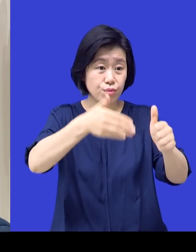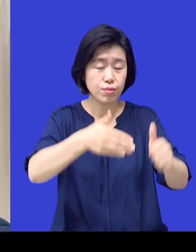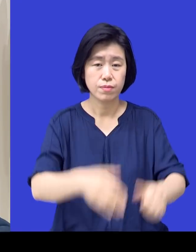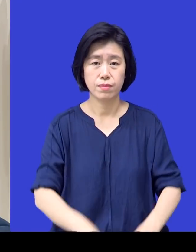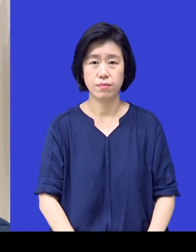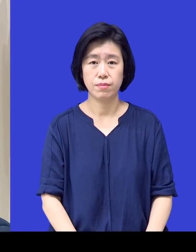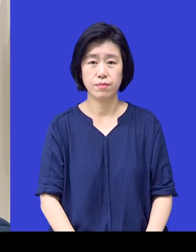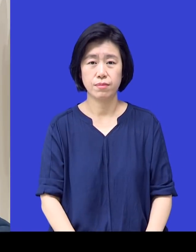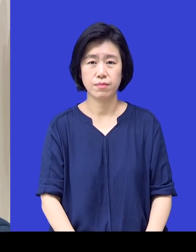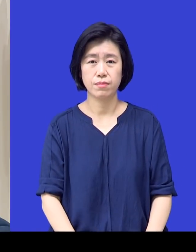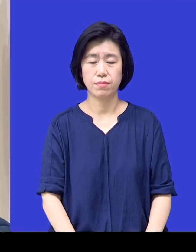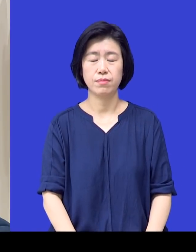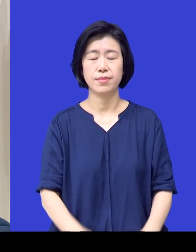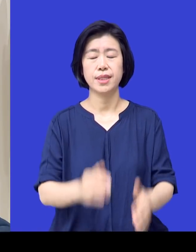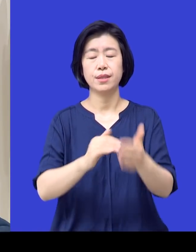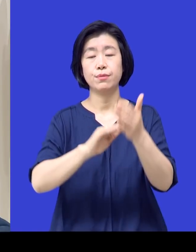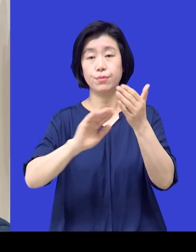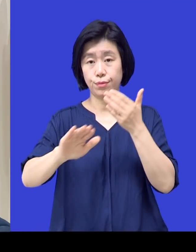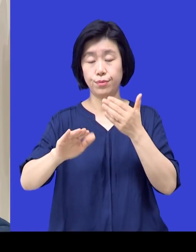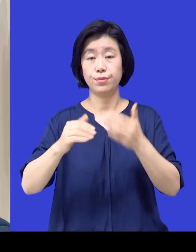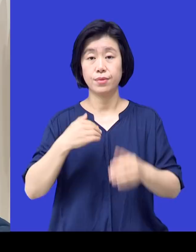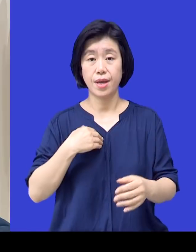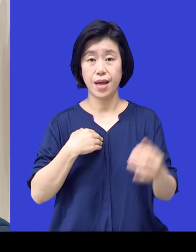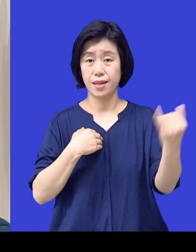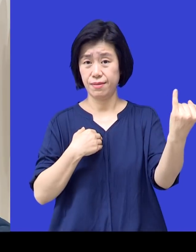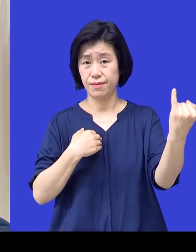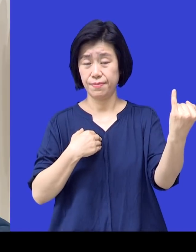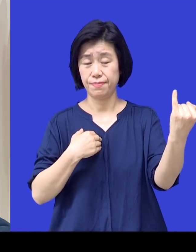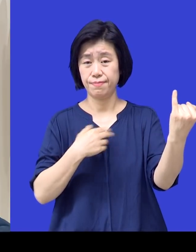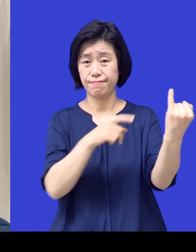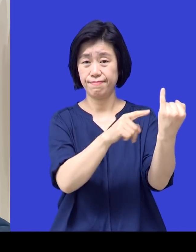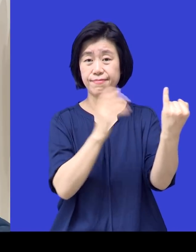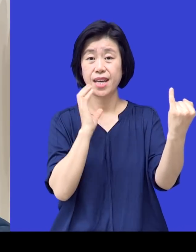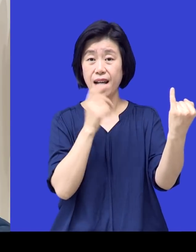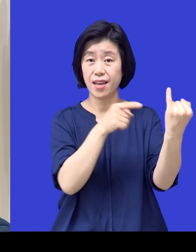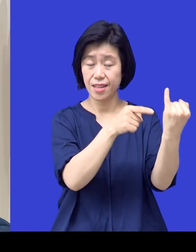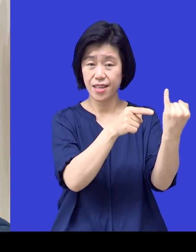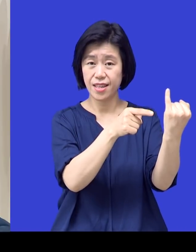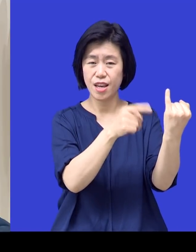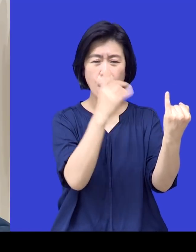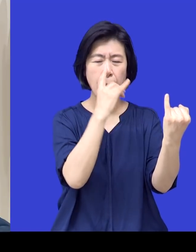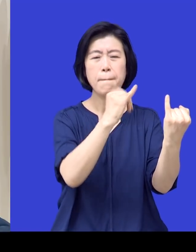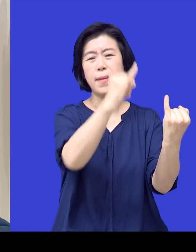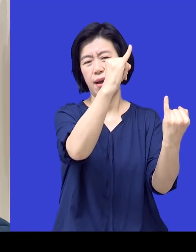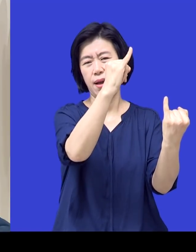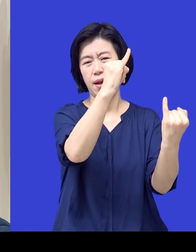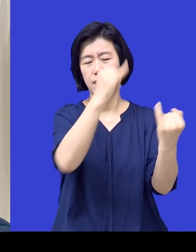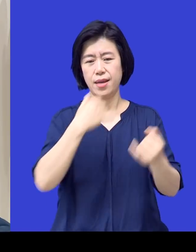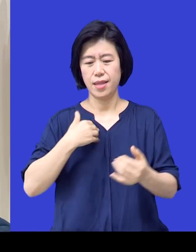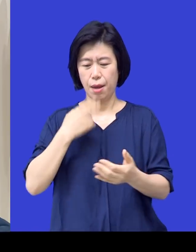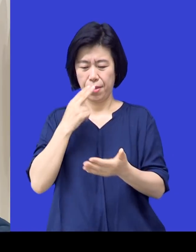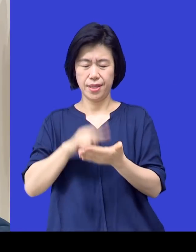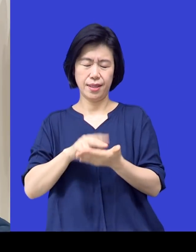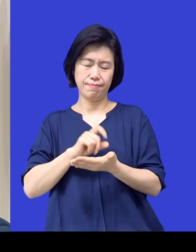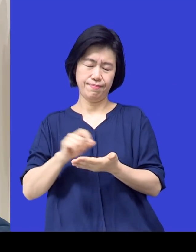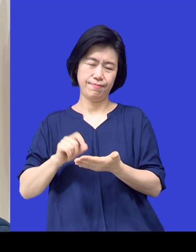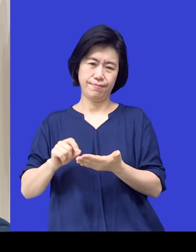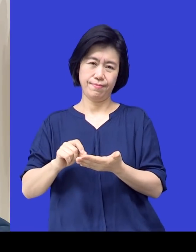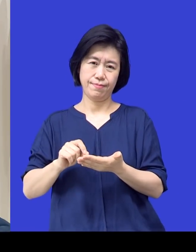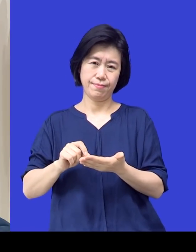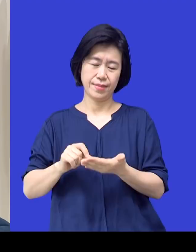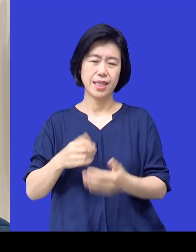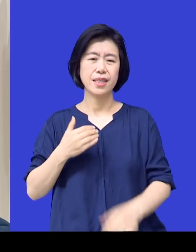목사. 나는 이래 이렇게 해서 이렇게 안 하려고 했는데 하나님께서 기도 가운데 코너로 모셔서